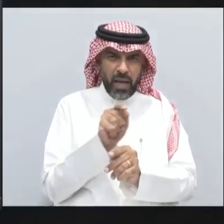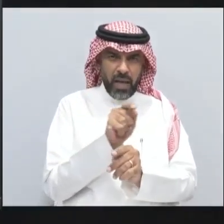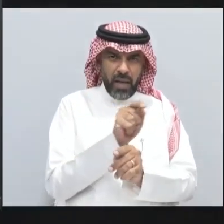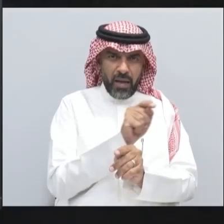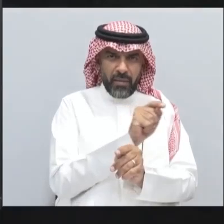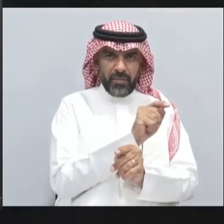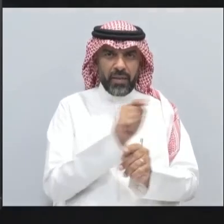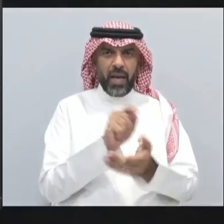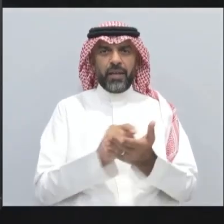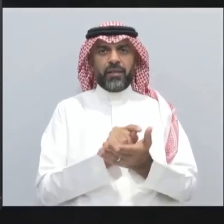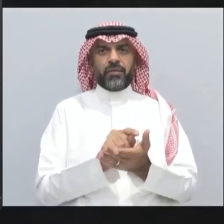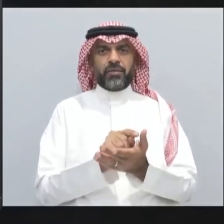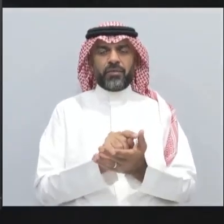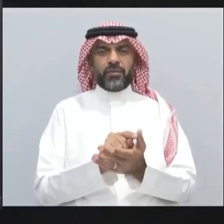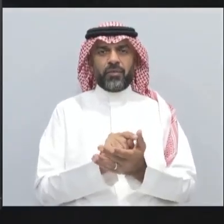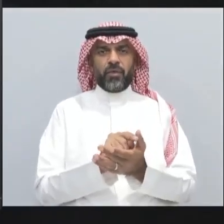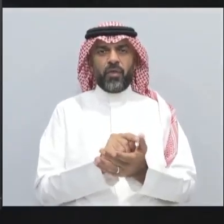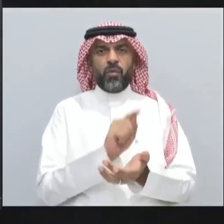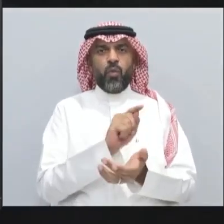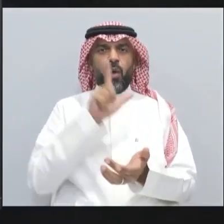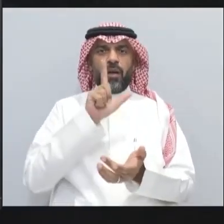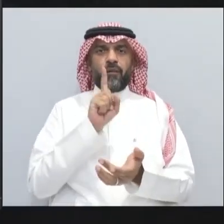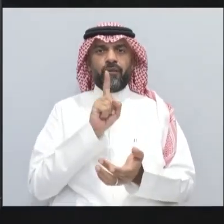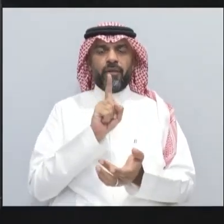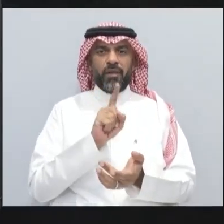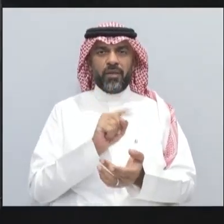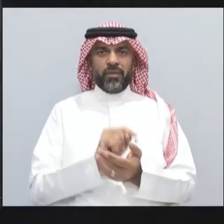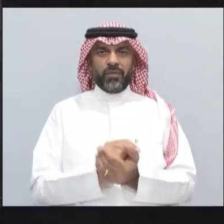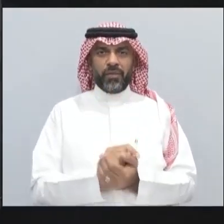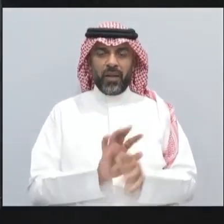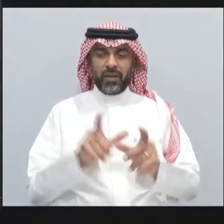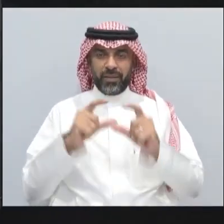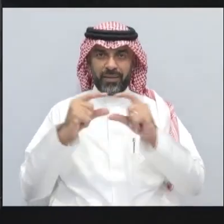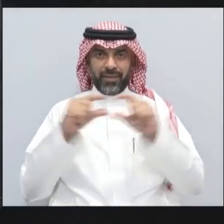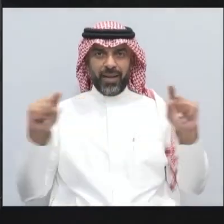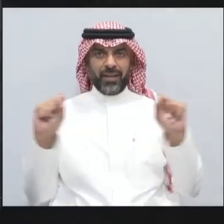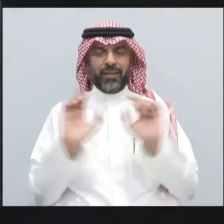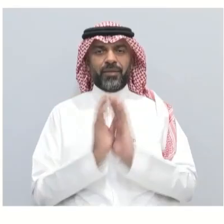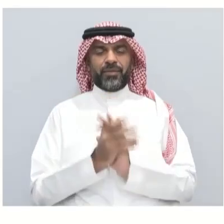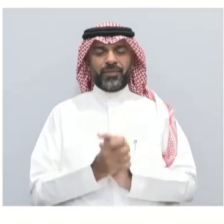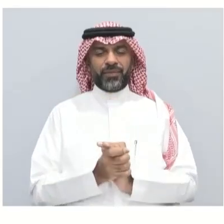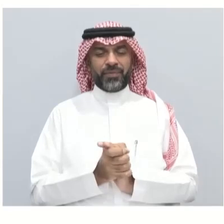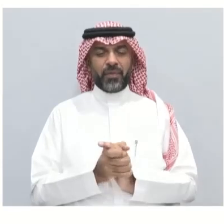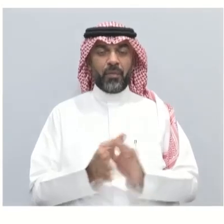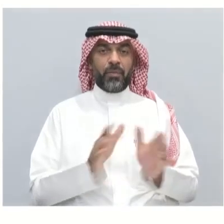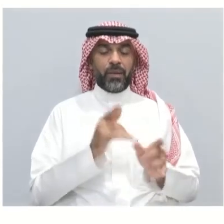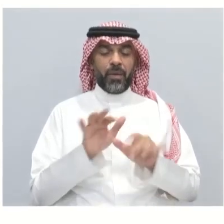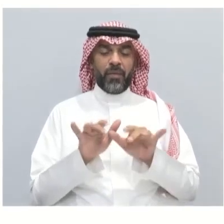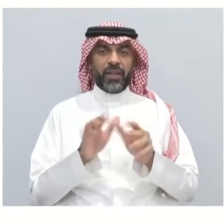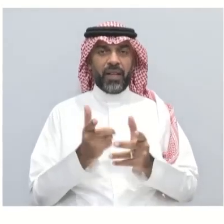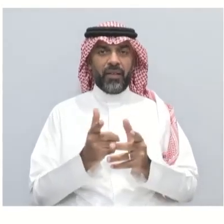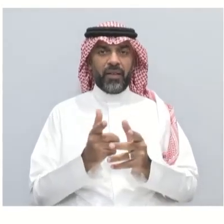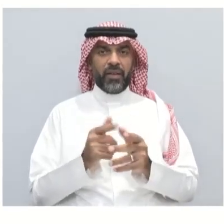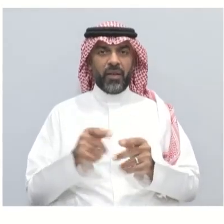بتحريك الماوس بطريقه السحب ثم نترك الزر الفاره اذا انتهينا من عمليه التحديد بينما لوحه المفاتيح